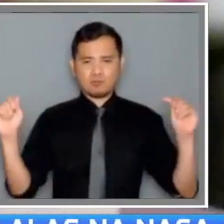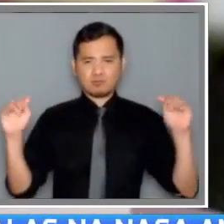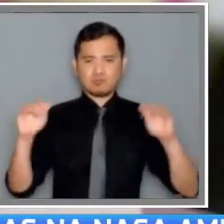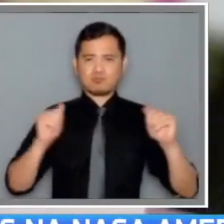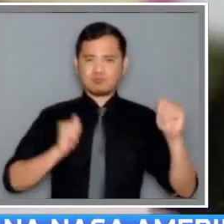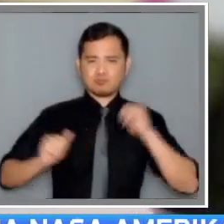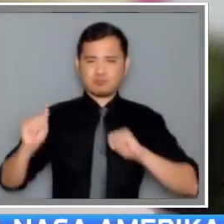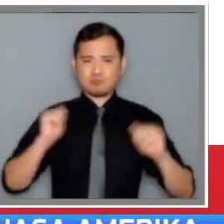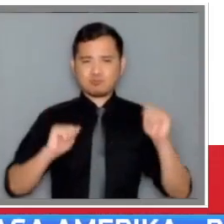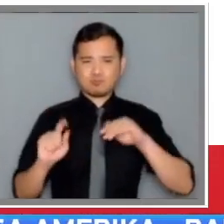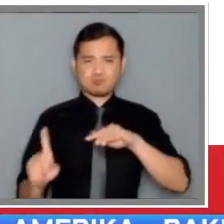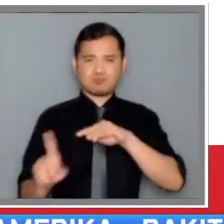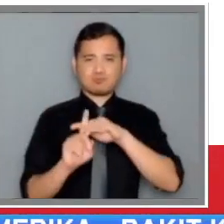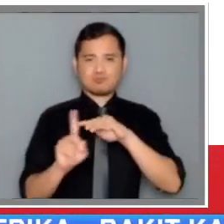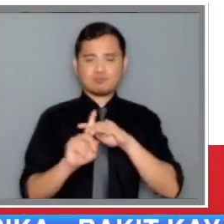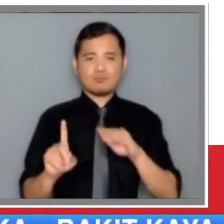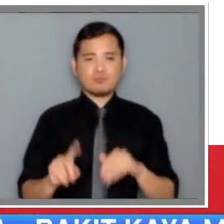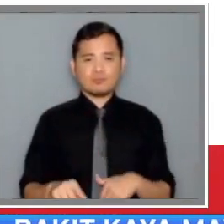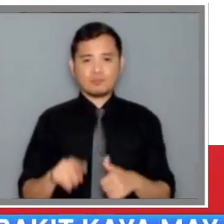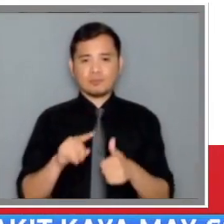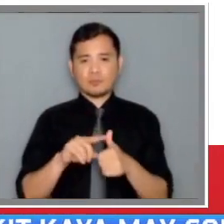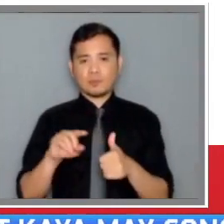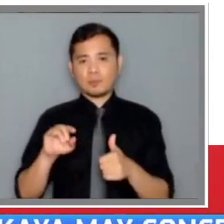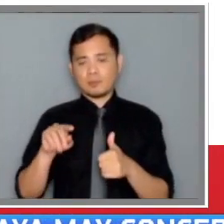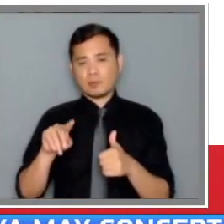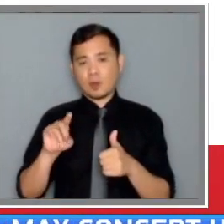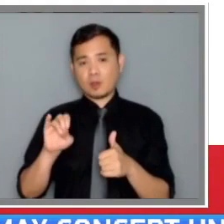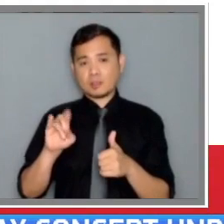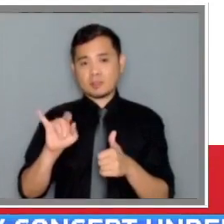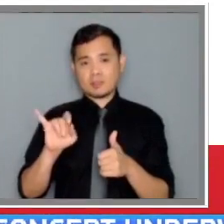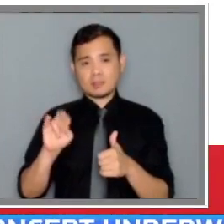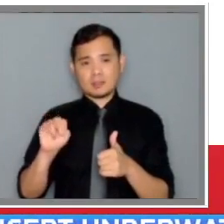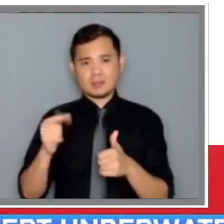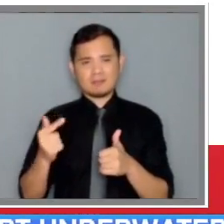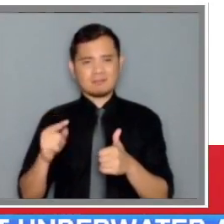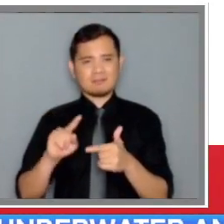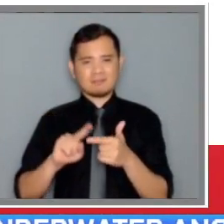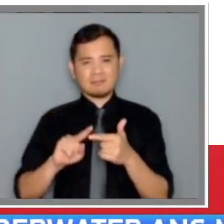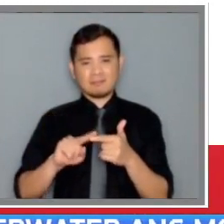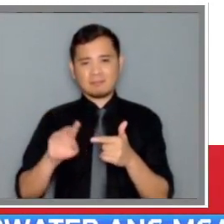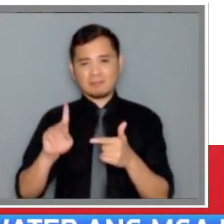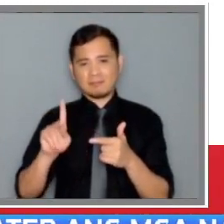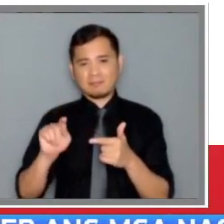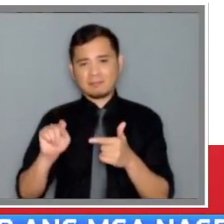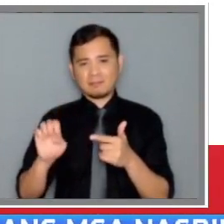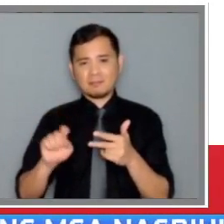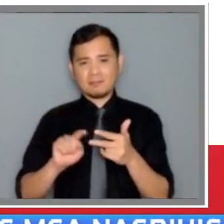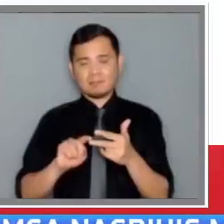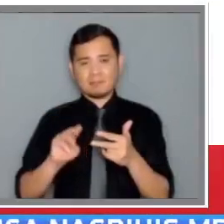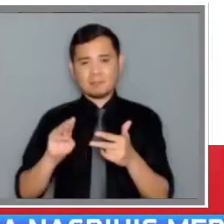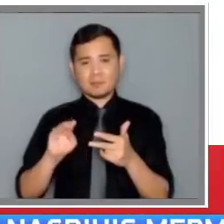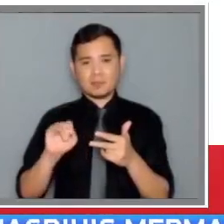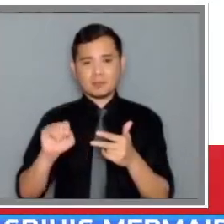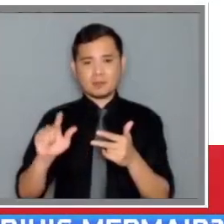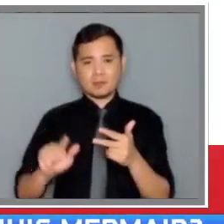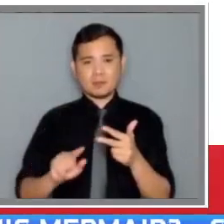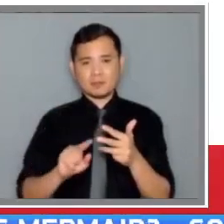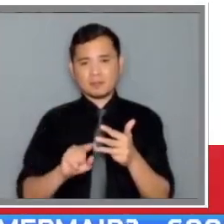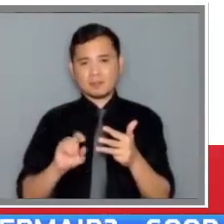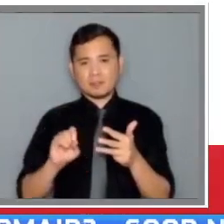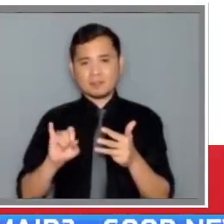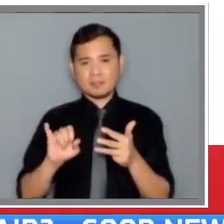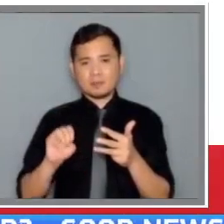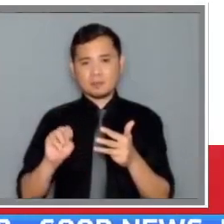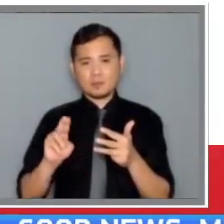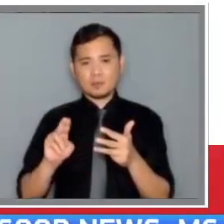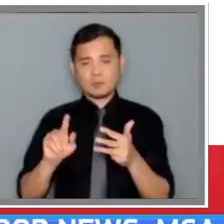na gumanap bilang Ken. Present din ang iba pang cast ng movie tulad din ng Kate McKinnon, Michael Cera at Simu Liu. Dumalo rin ang ilang kilalang